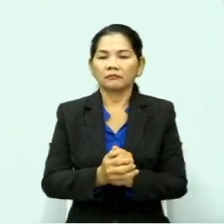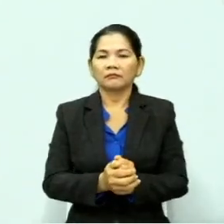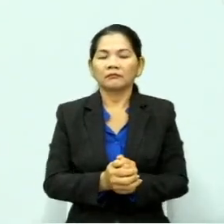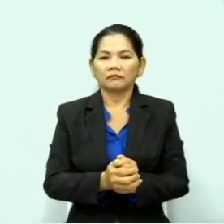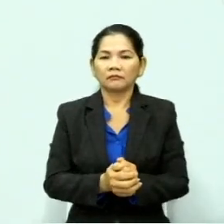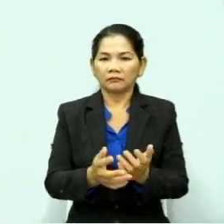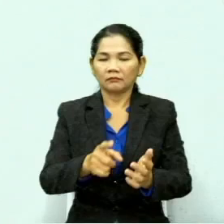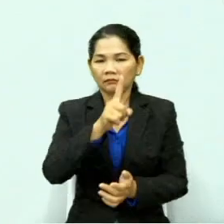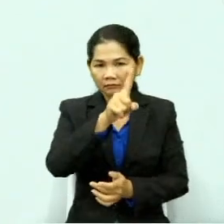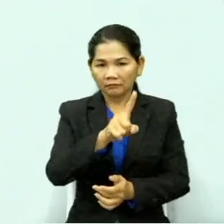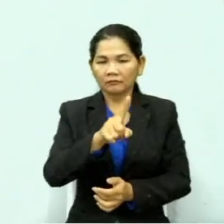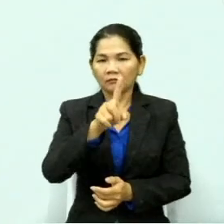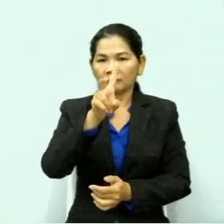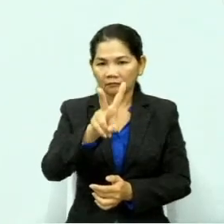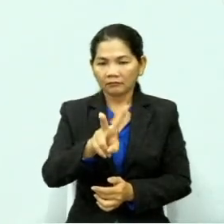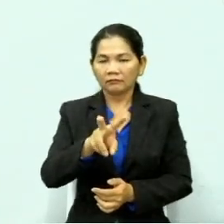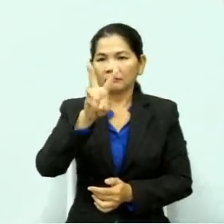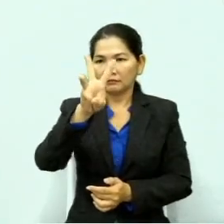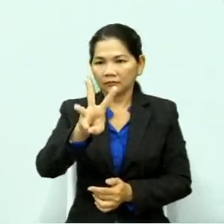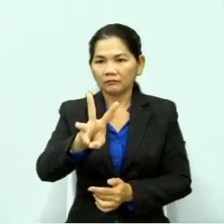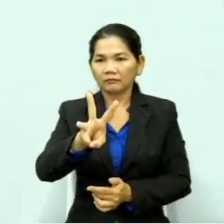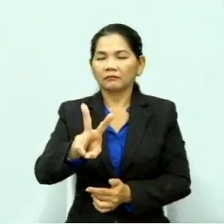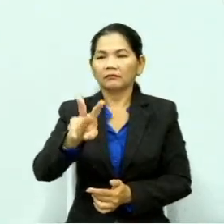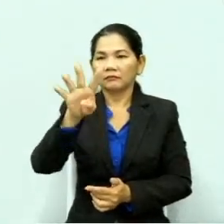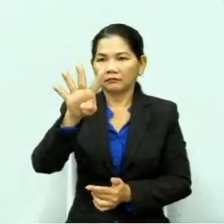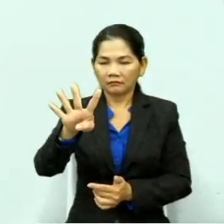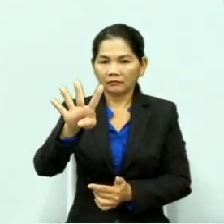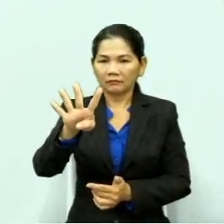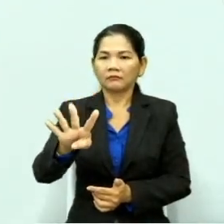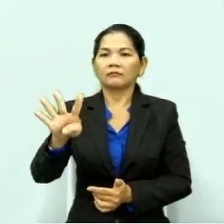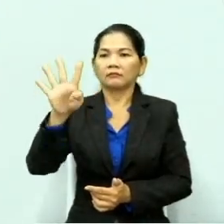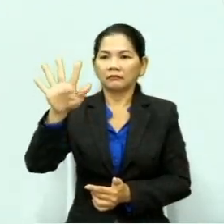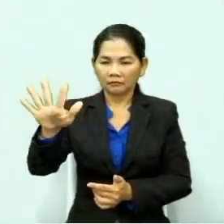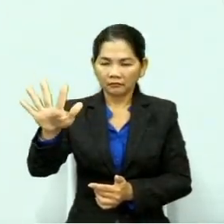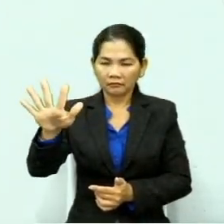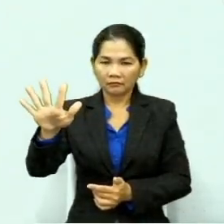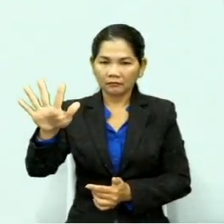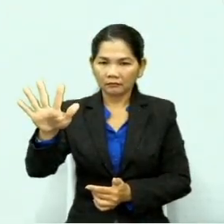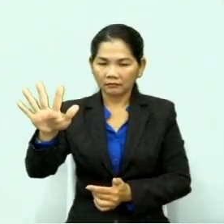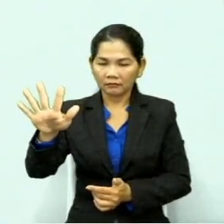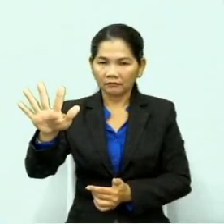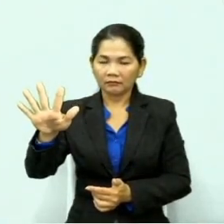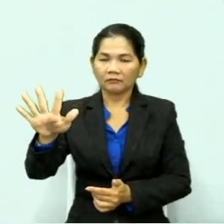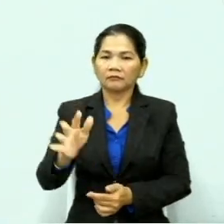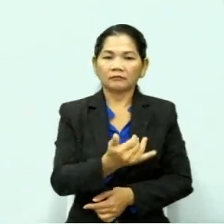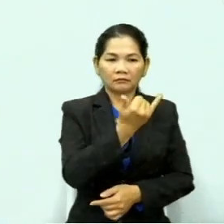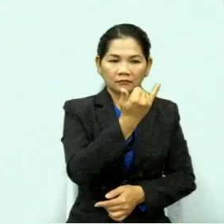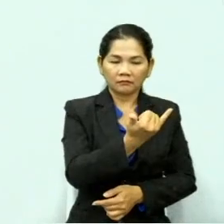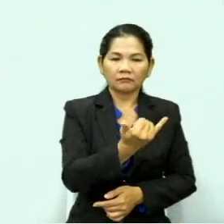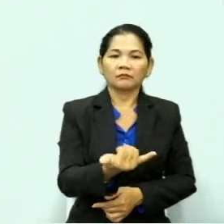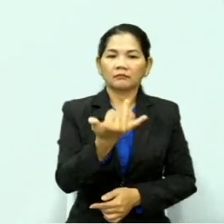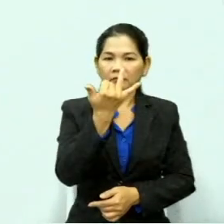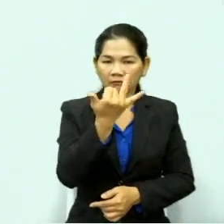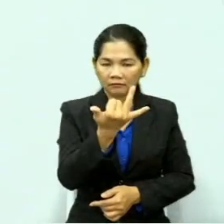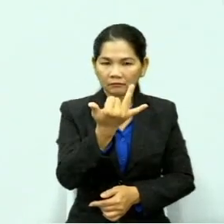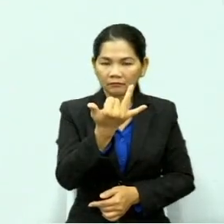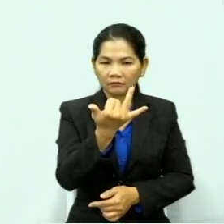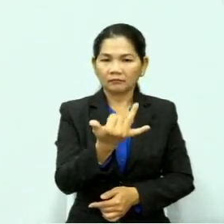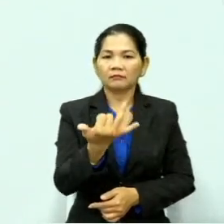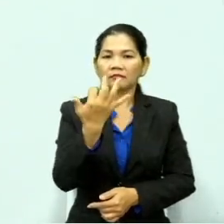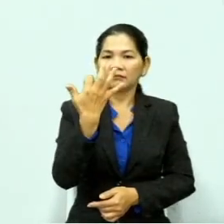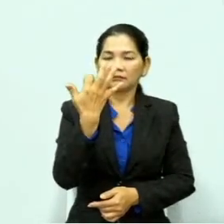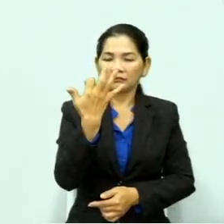chả muối pí bảy bốn chả pram pram muối pram